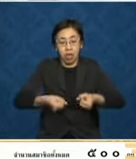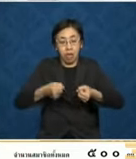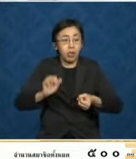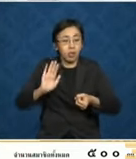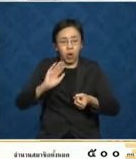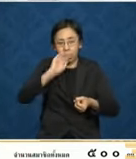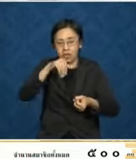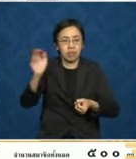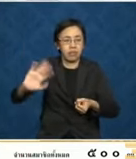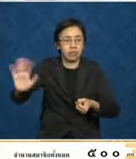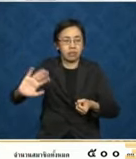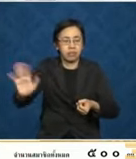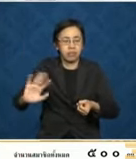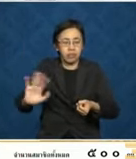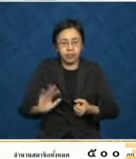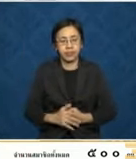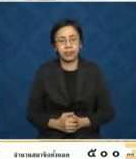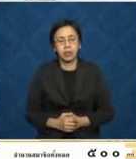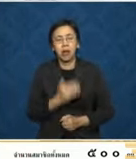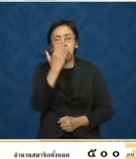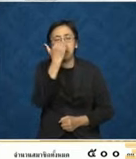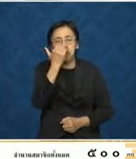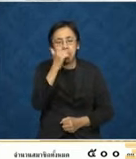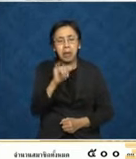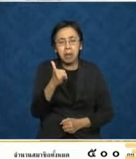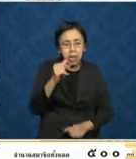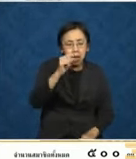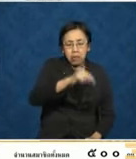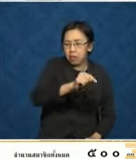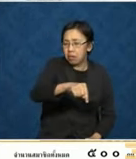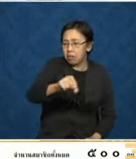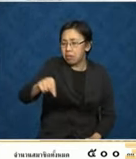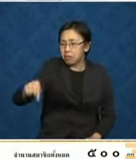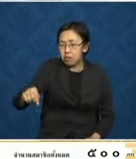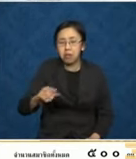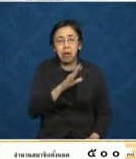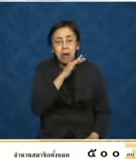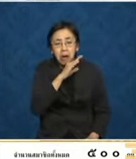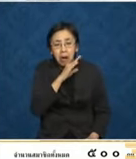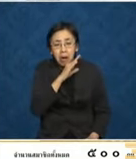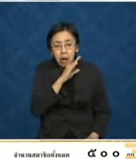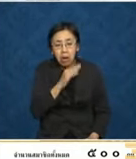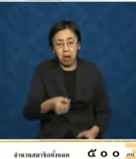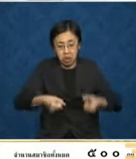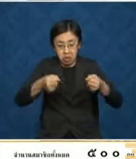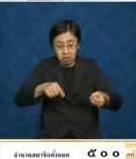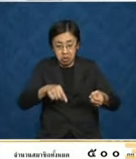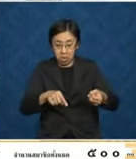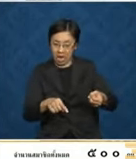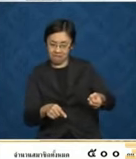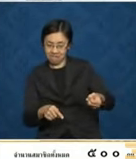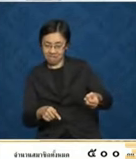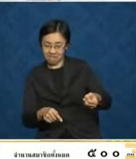ถุงของเทศบาลค่ะเพราะว่าบางท้องถิ่นเนี่ยถ้าเกิดว่าไม่ใช่ถุงที่มีสัญลักษณ์เนี่ยเขาก็จะไม่เก็บถุงนั้นไปนะคะทำ